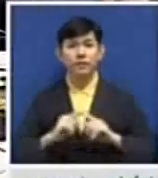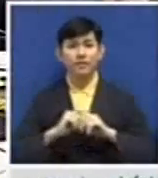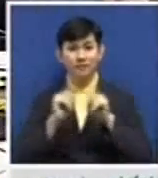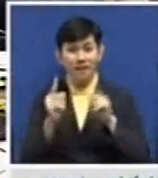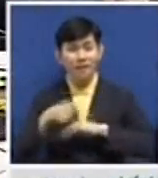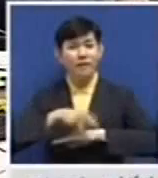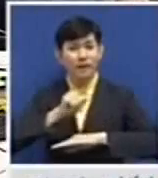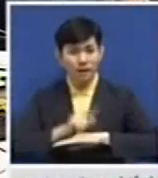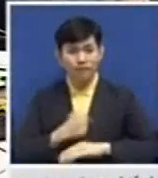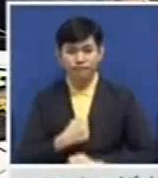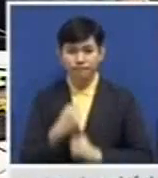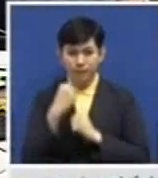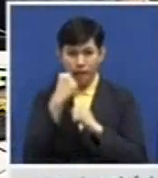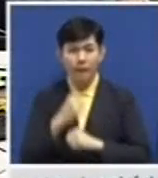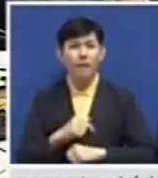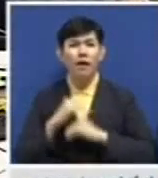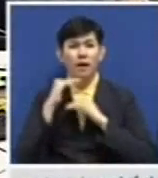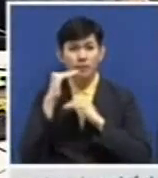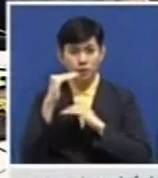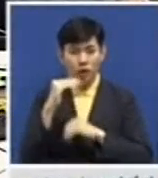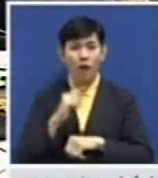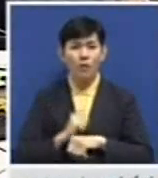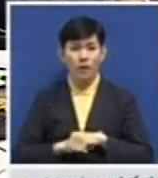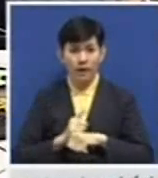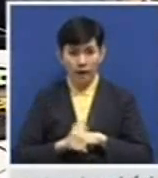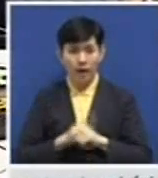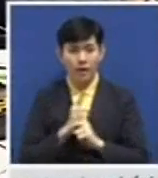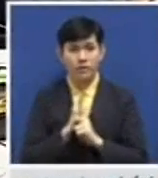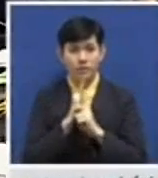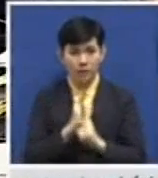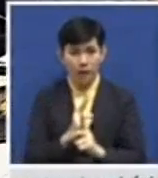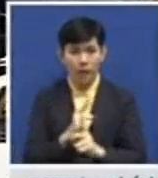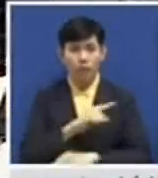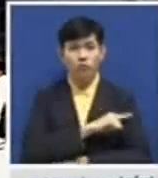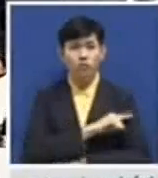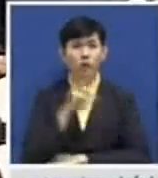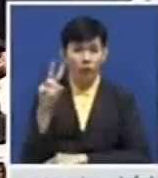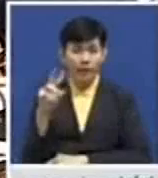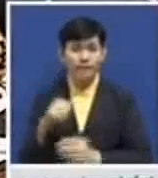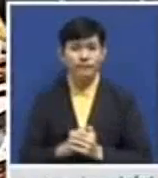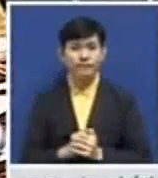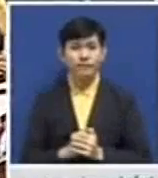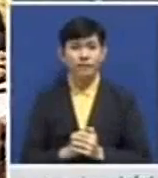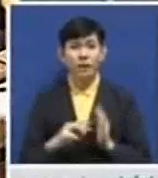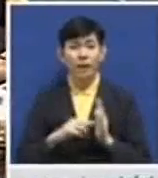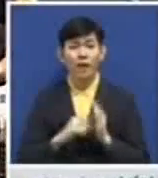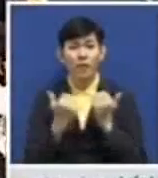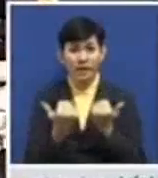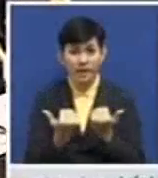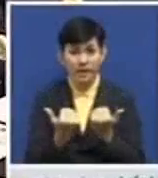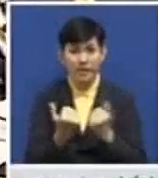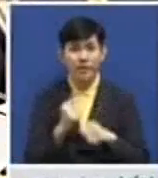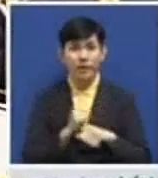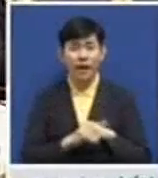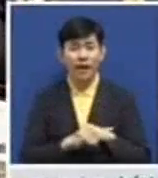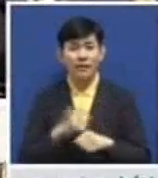านครับจะพยายามกำหนดกรอบให้อยู่ภายในระยะเวลา2วันก็คือวันนี้จนถึง1